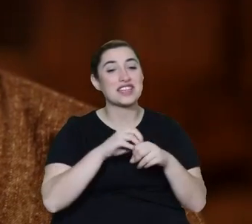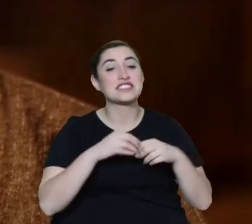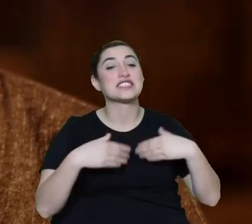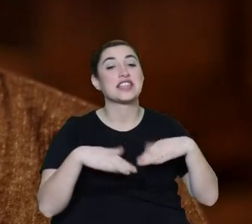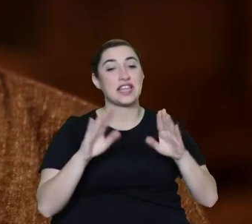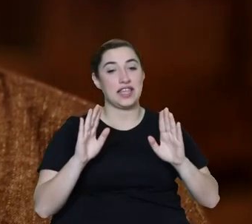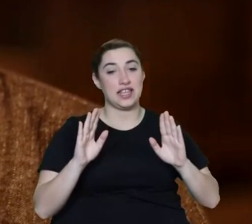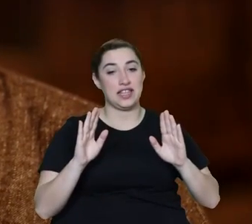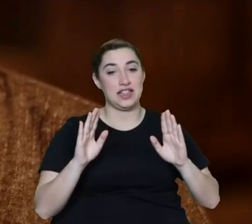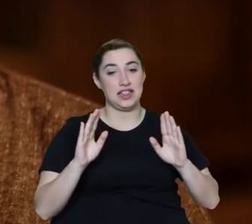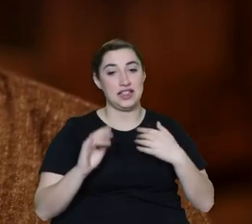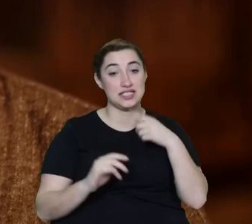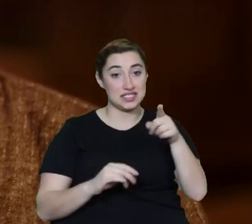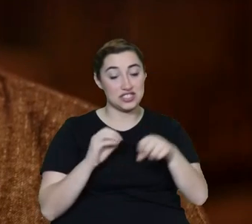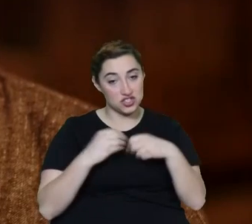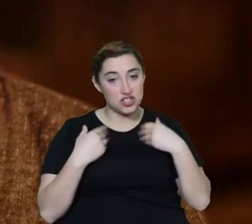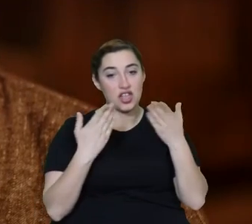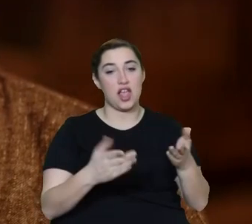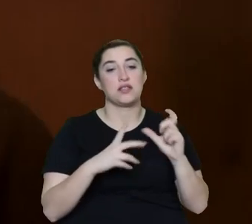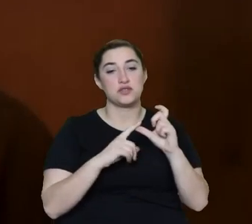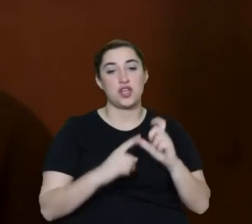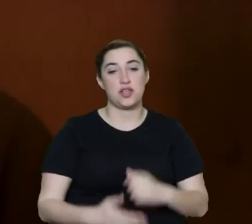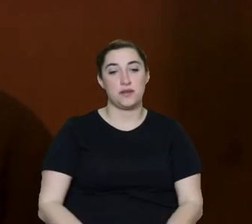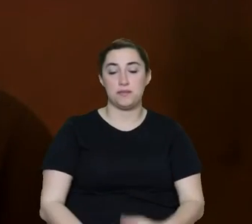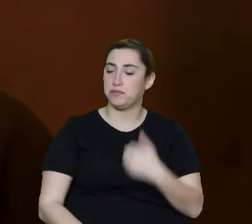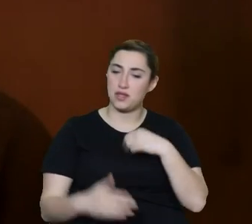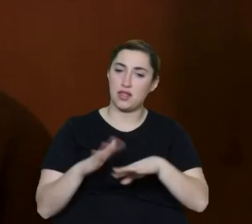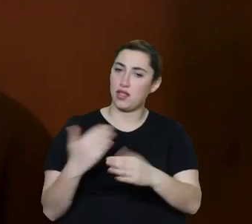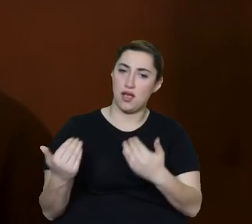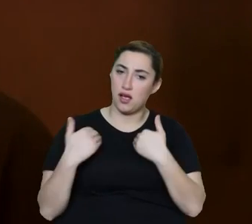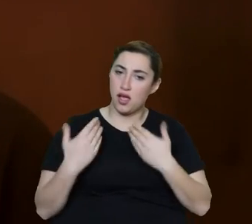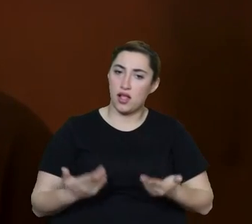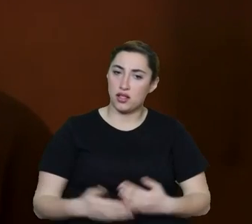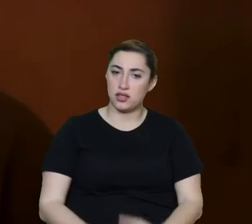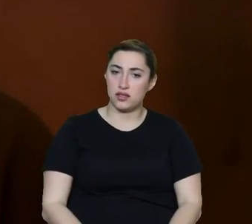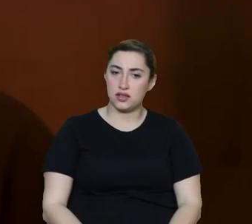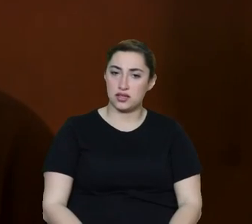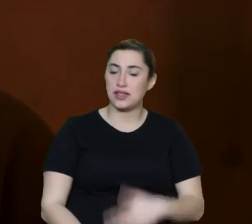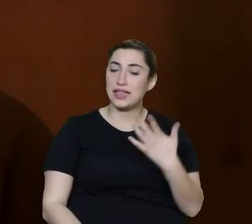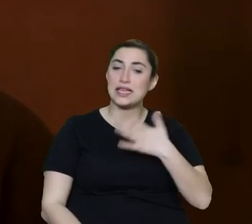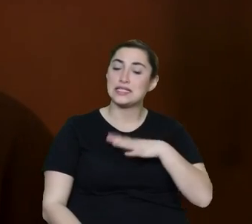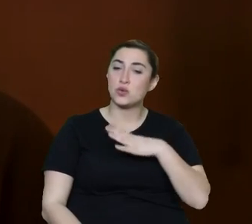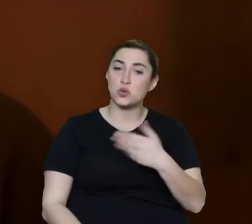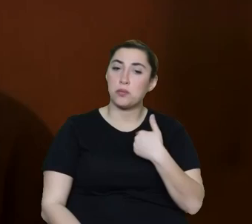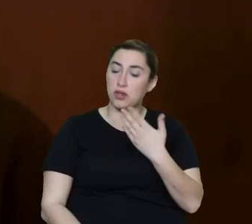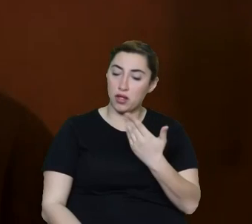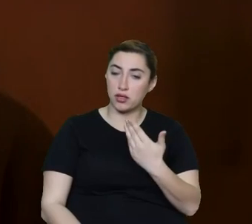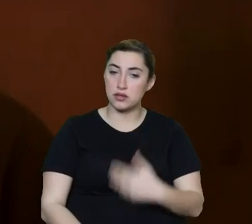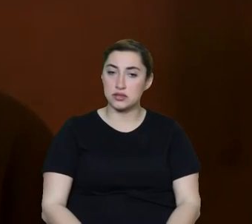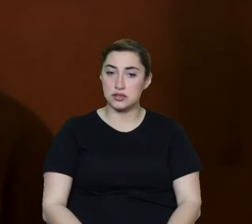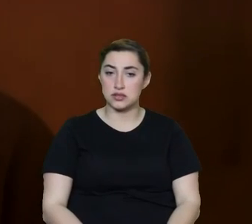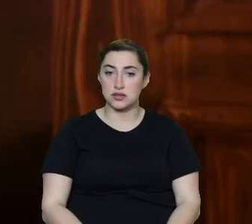değil, size geldim şeyim. Bize niye geldin ki? Ne istersin bizden, de